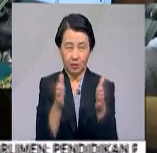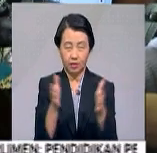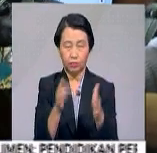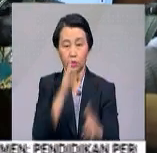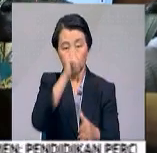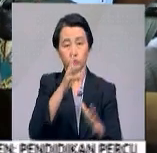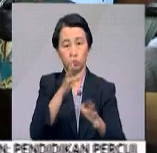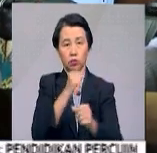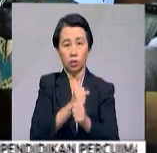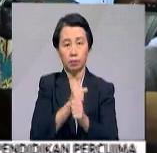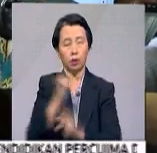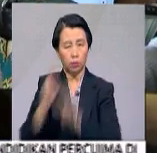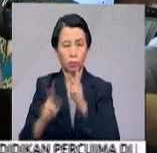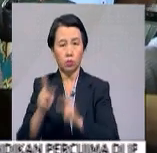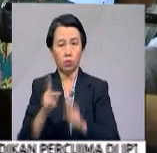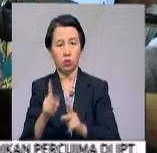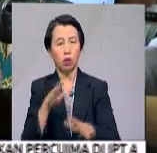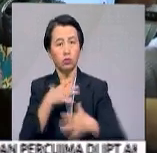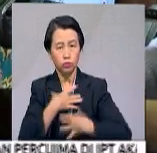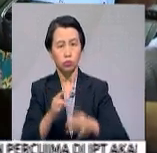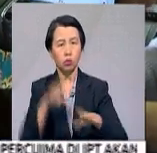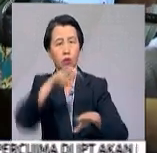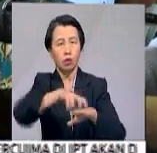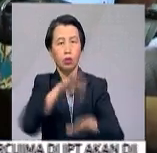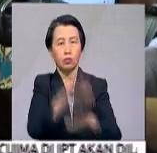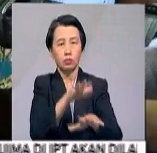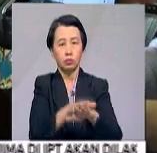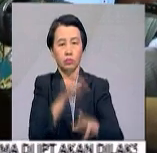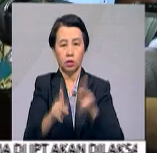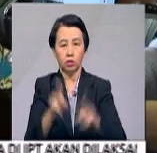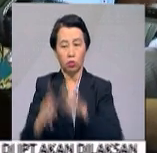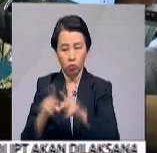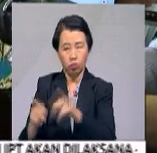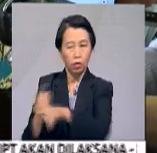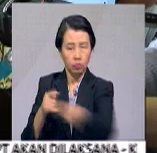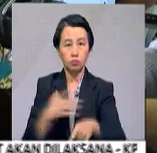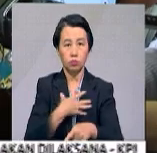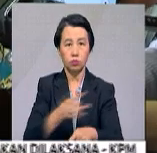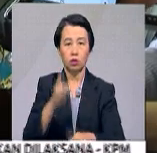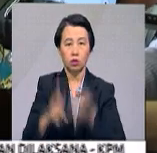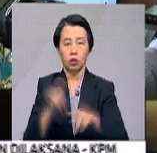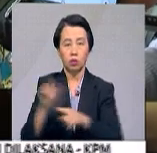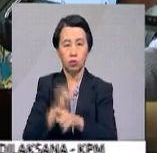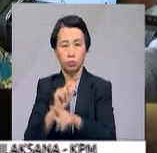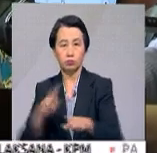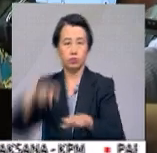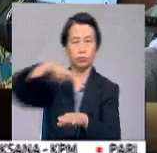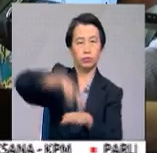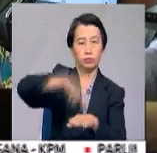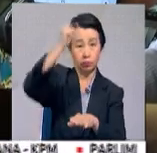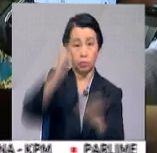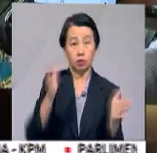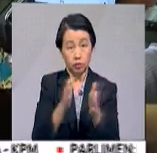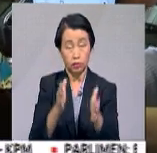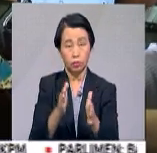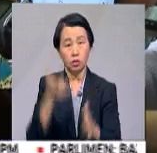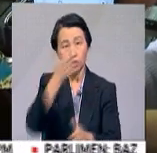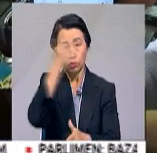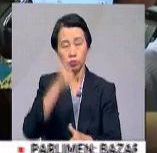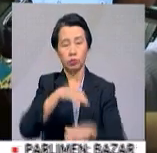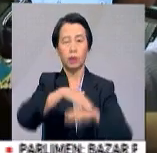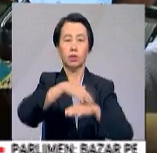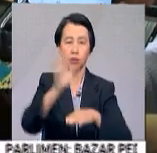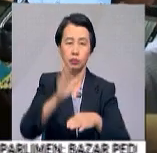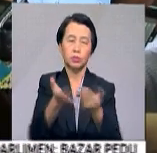sebenarnya mendapat sambutan daripada penumpang kita, daripada pengguna-pengguna kita, kerana dia